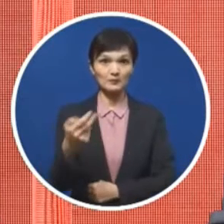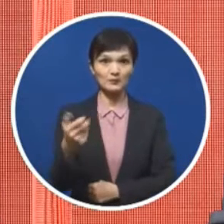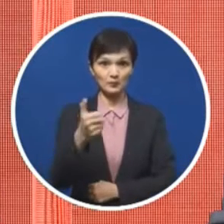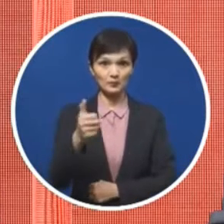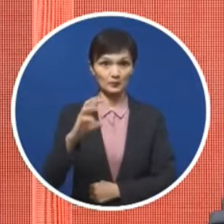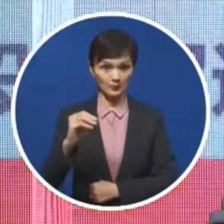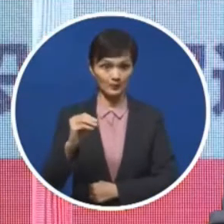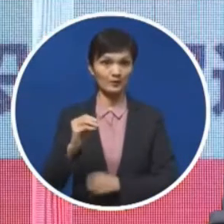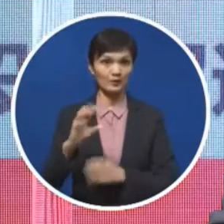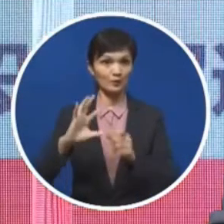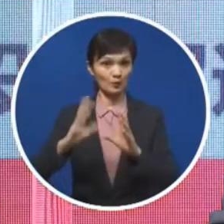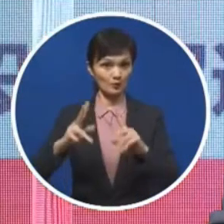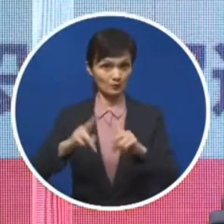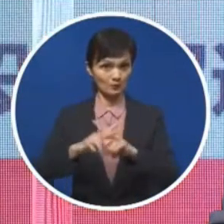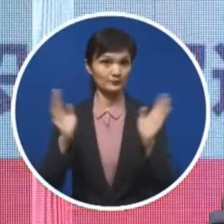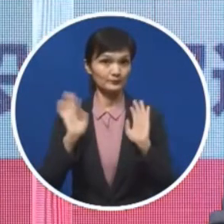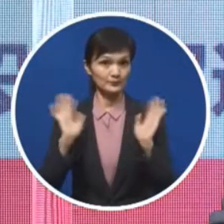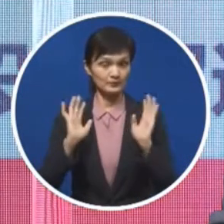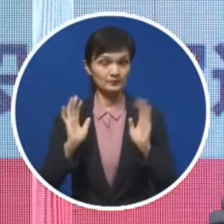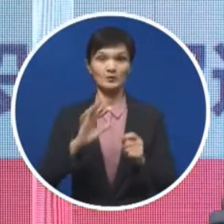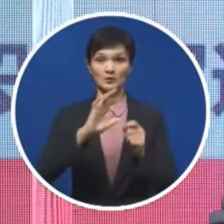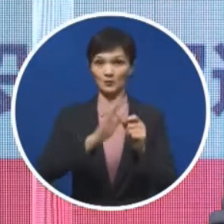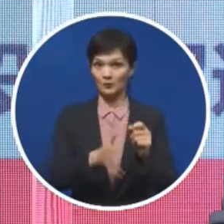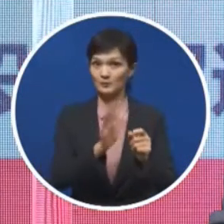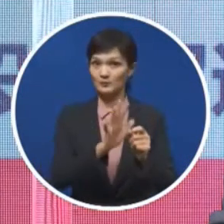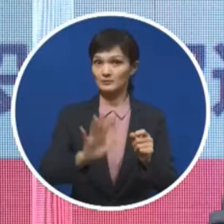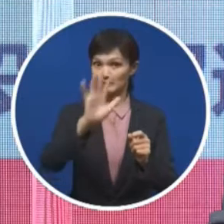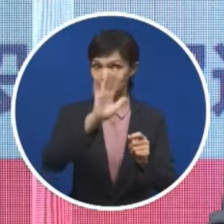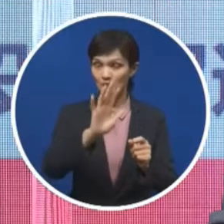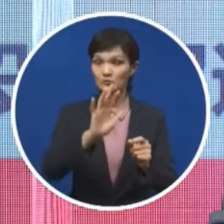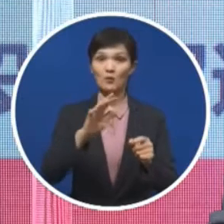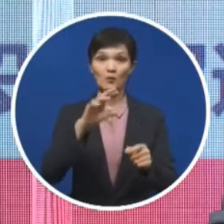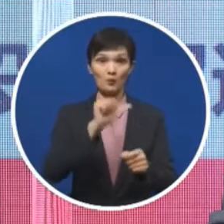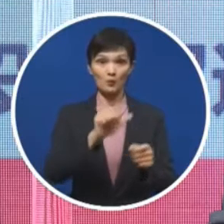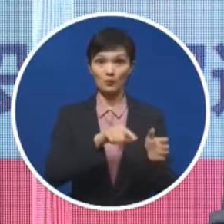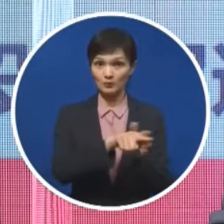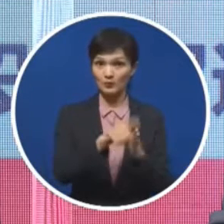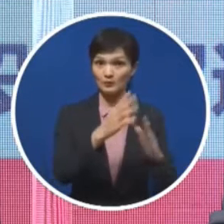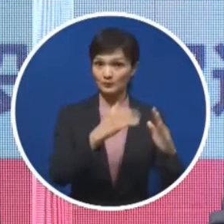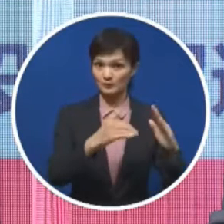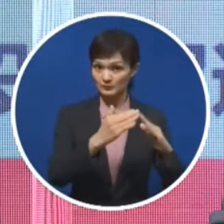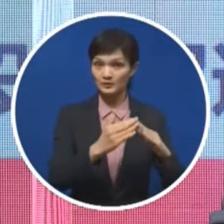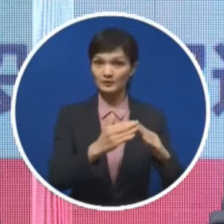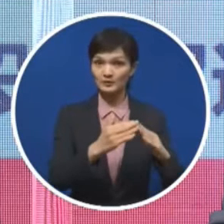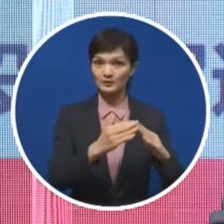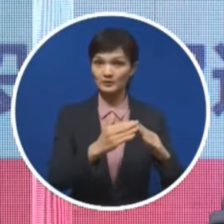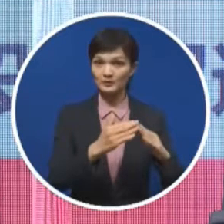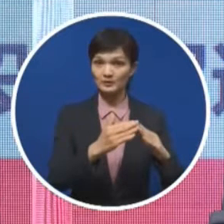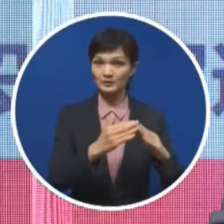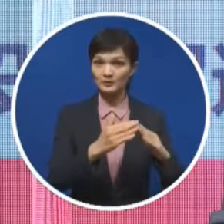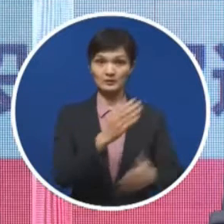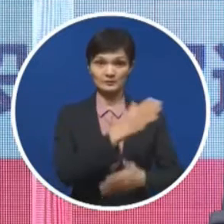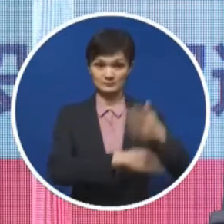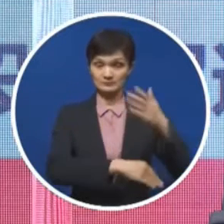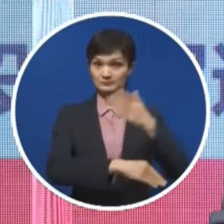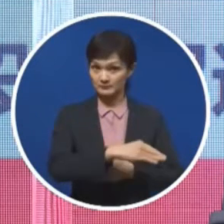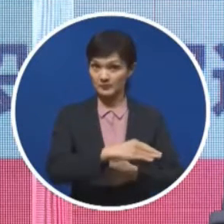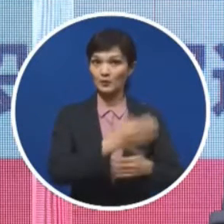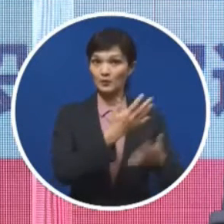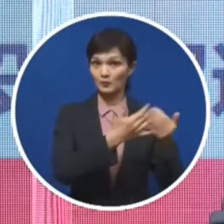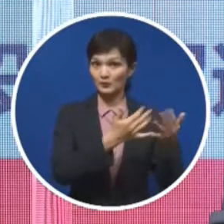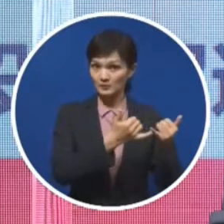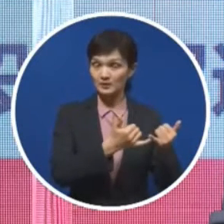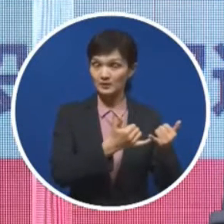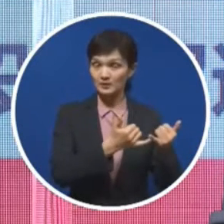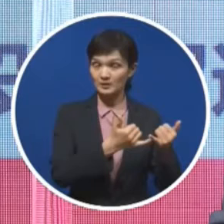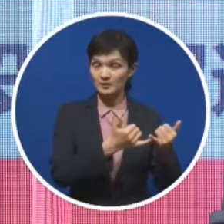小孩童和国高中五专身心障碍学